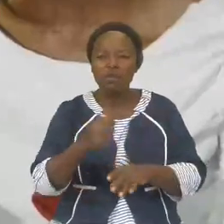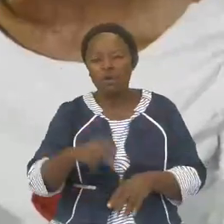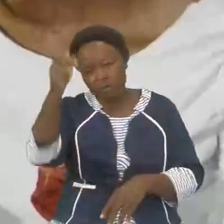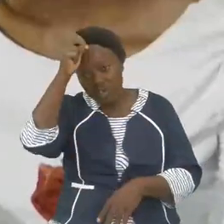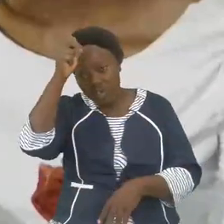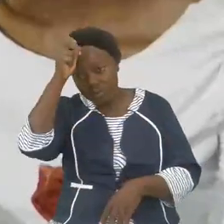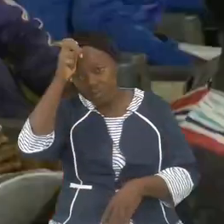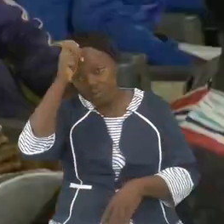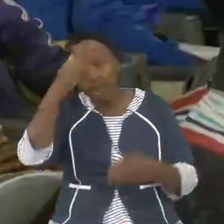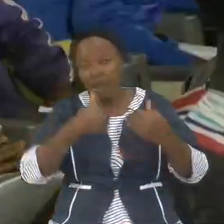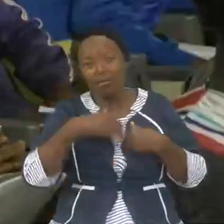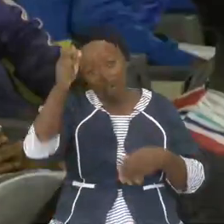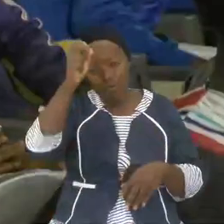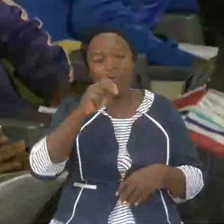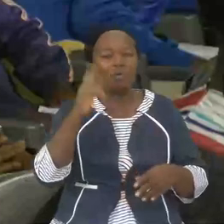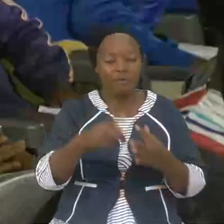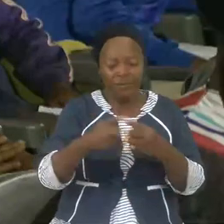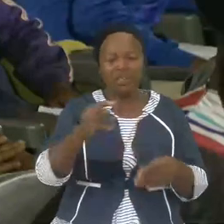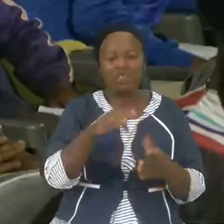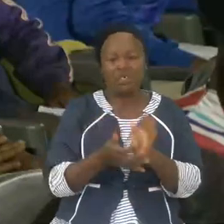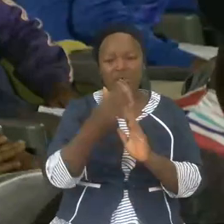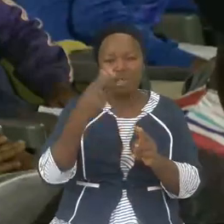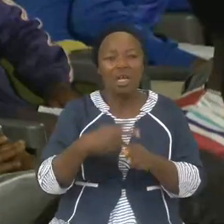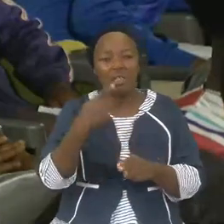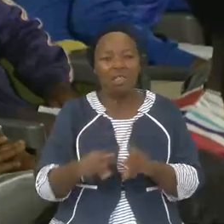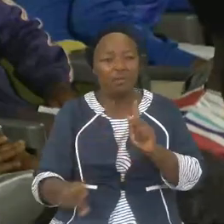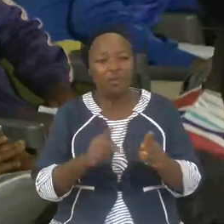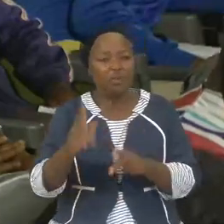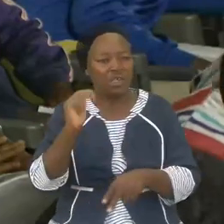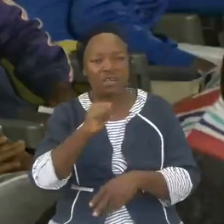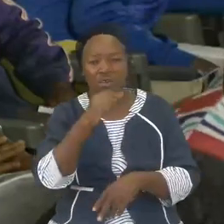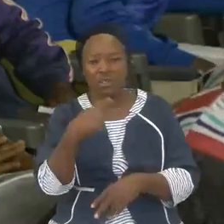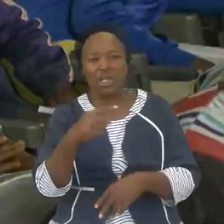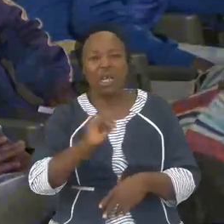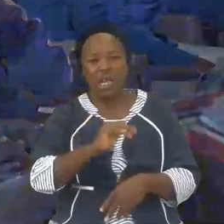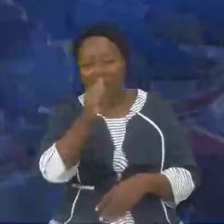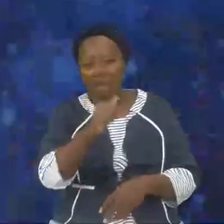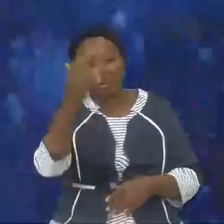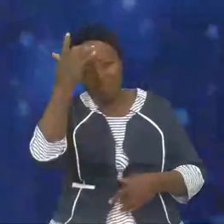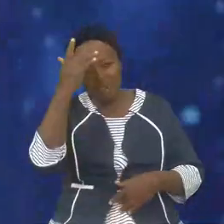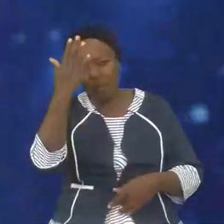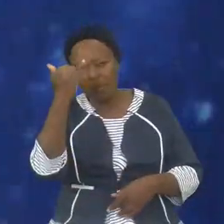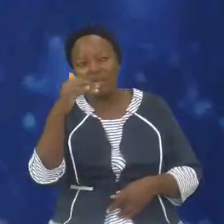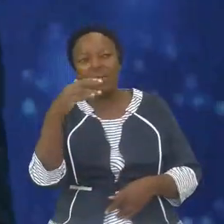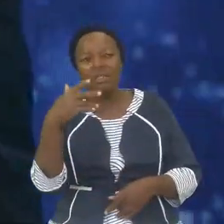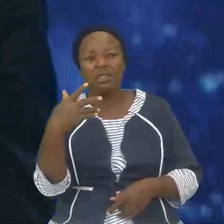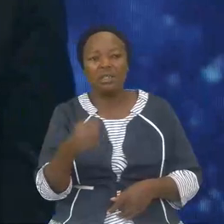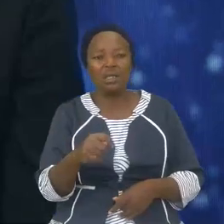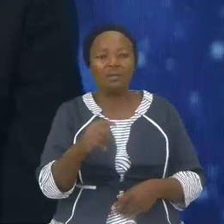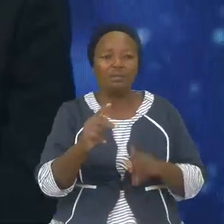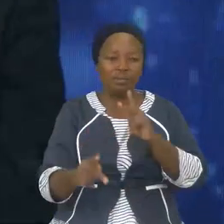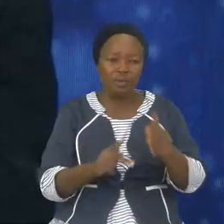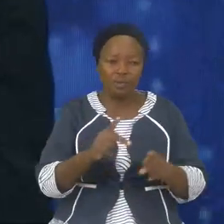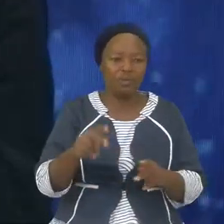problèmes de démonisation vont disparaître. Aucun habitant ne dit « Je suis malade ». Pourquoi?